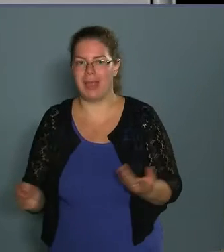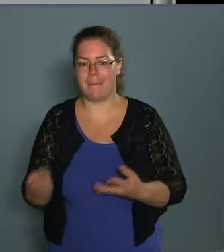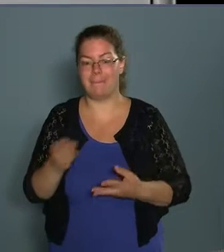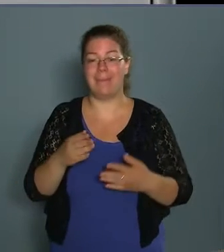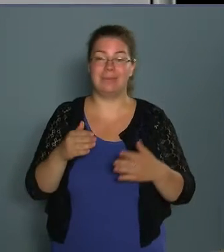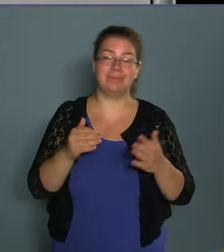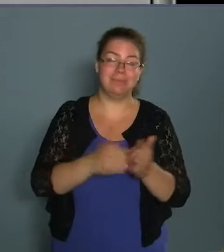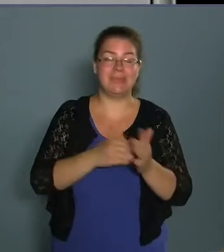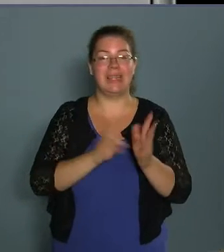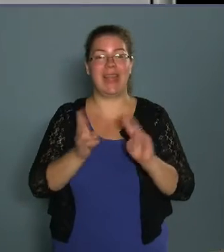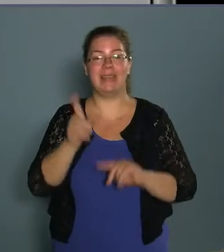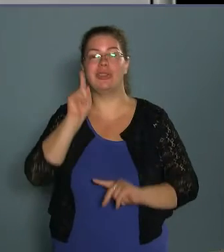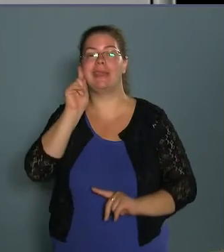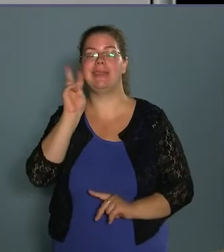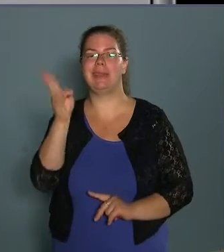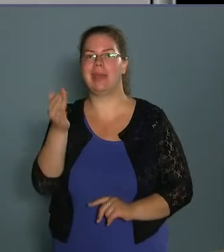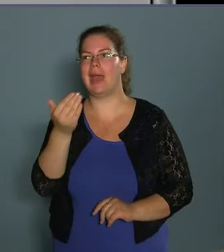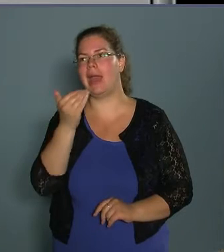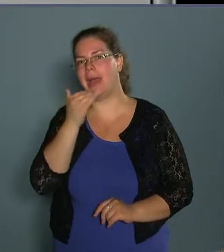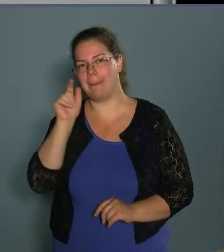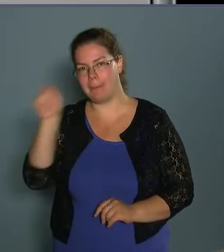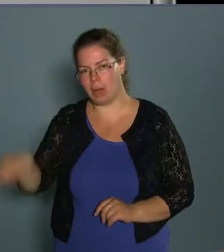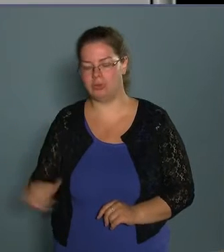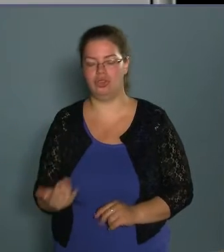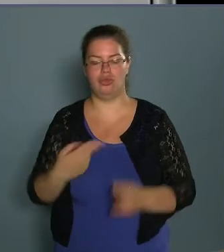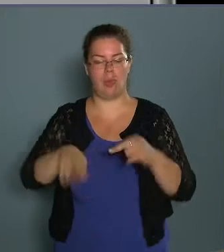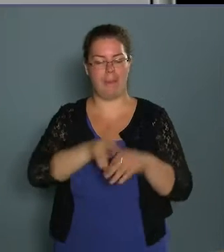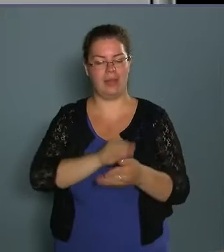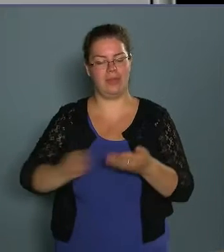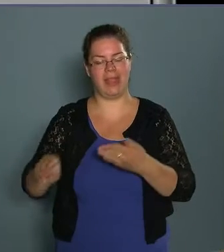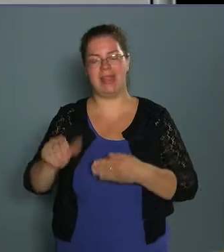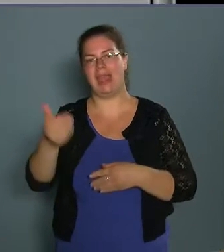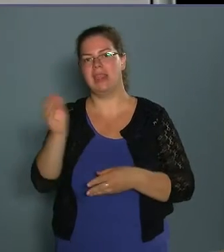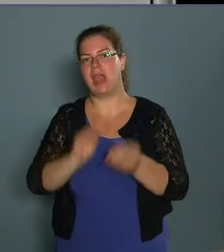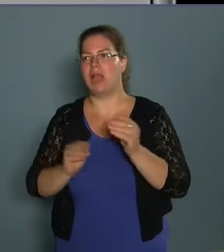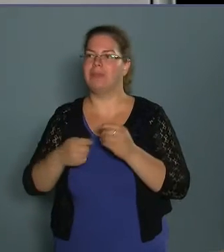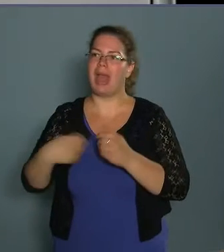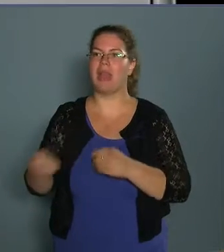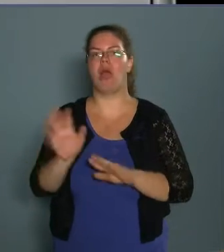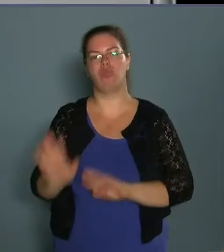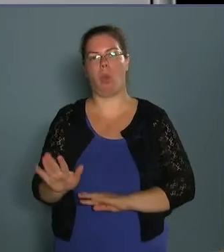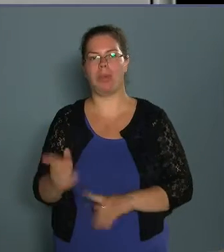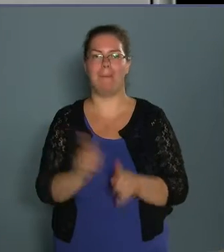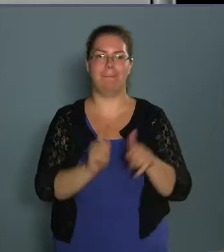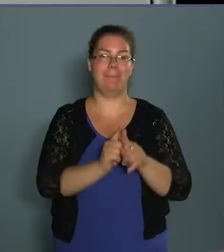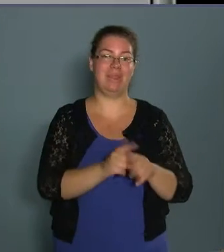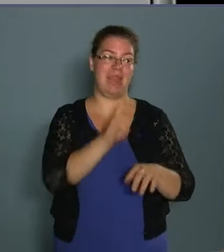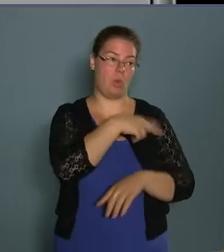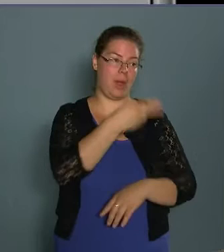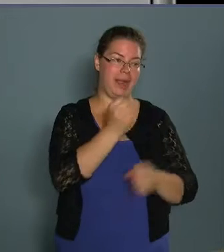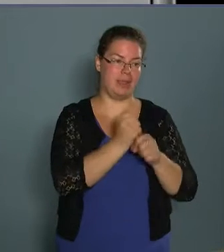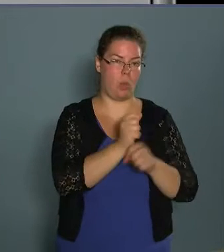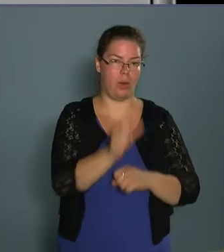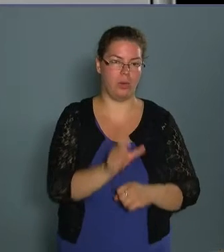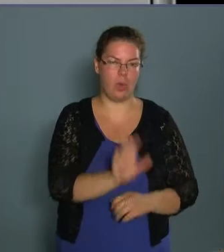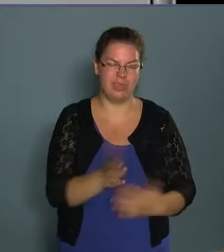hogy akár még egy IKEA-ba is többet fizetnek egy eladónak, mint adott esetben egy kórházi